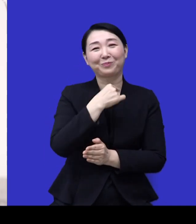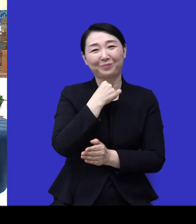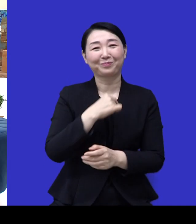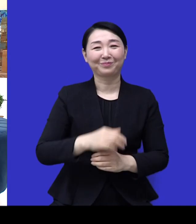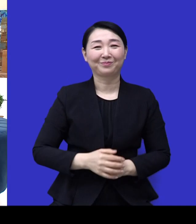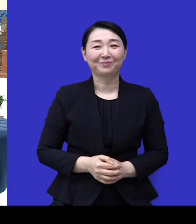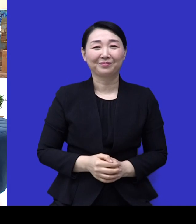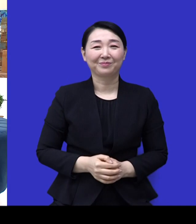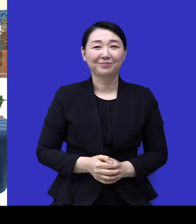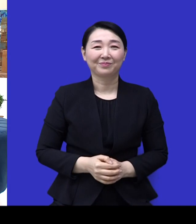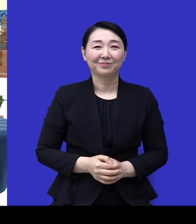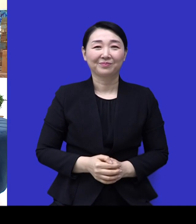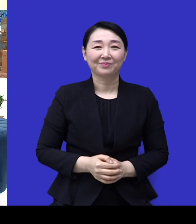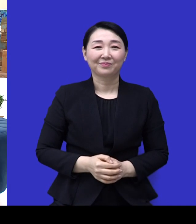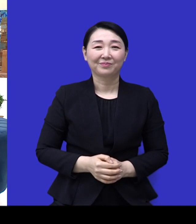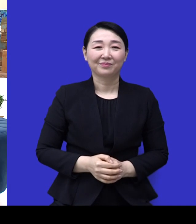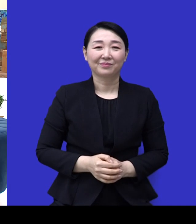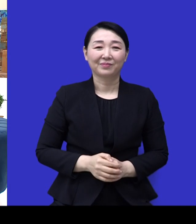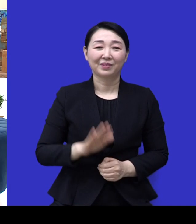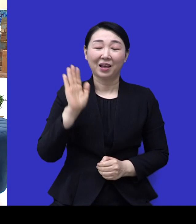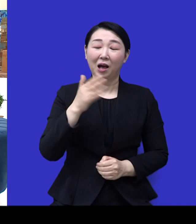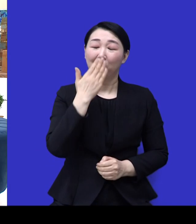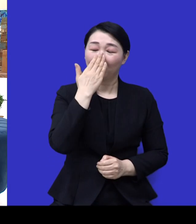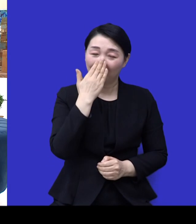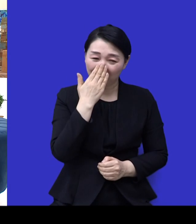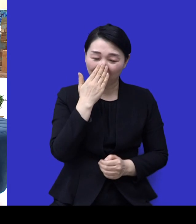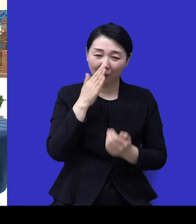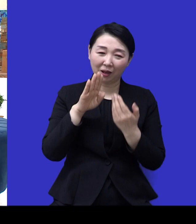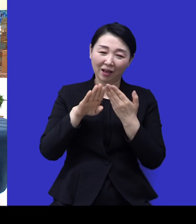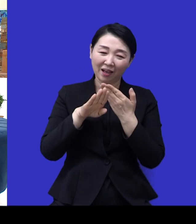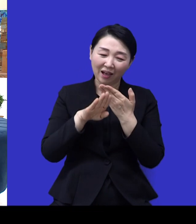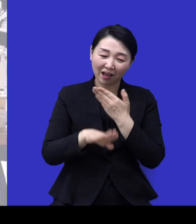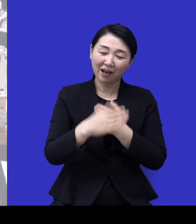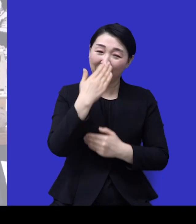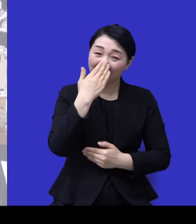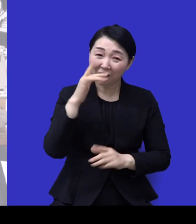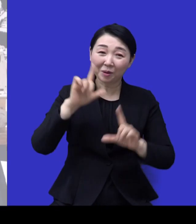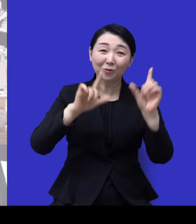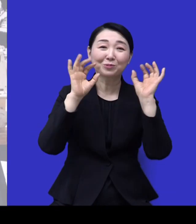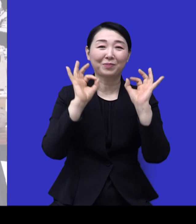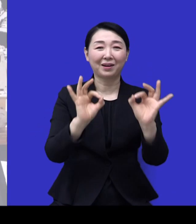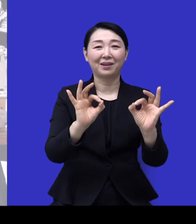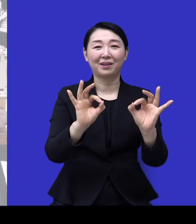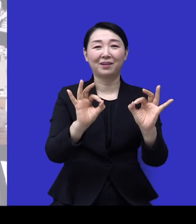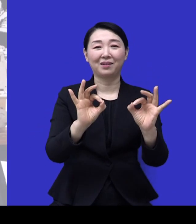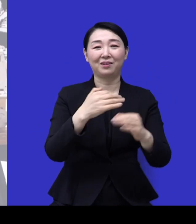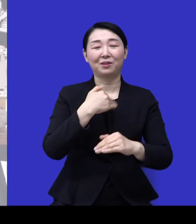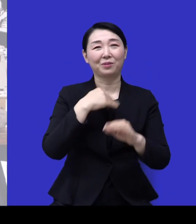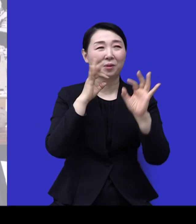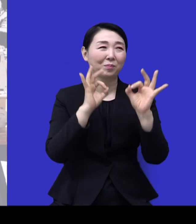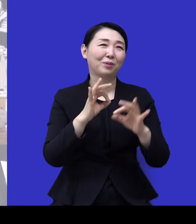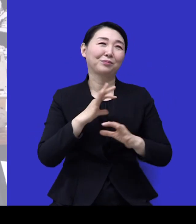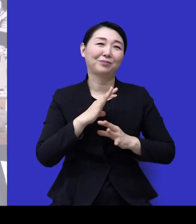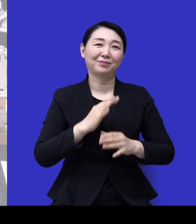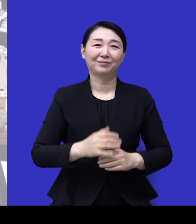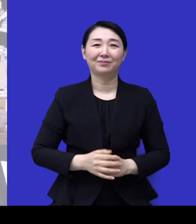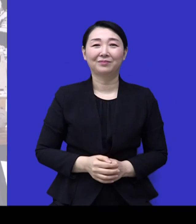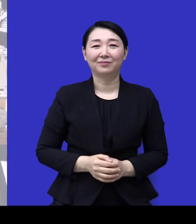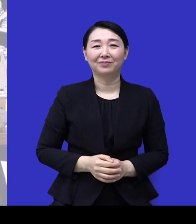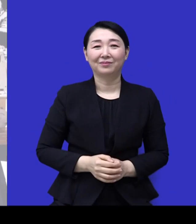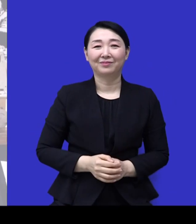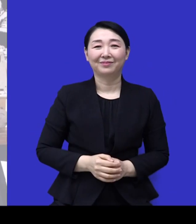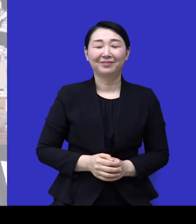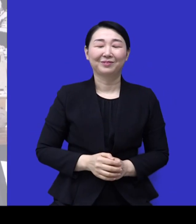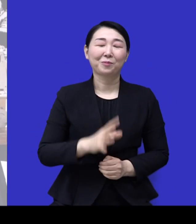들었고 더 겸손하시고 낮아지려고 하시는 모습이 저는 정말 너무 놀랐어요. 그래요.